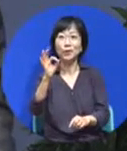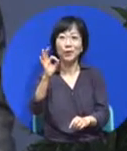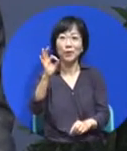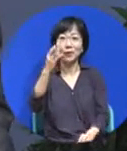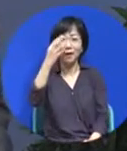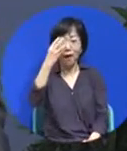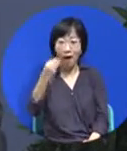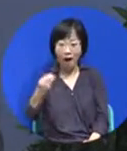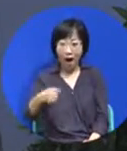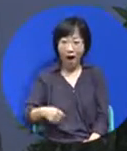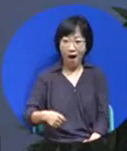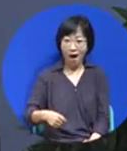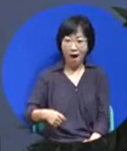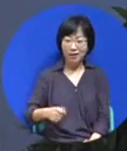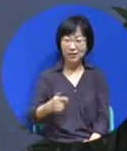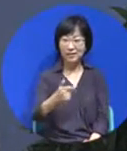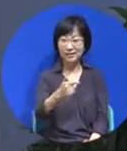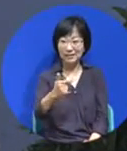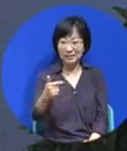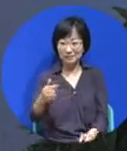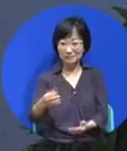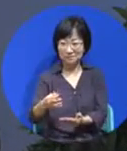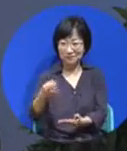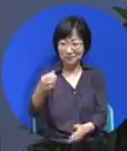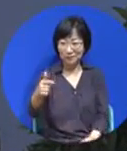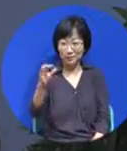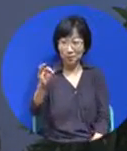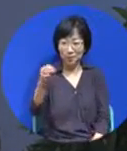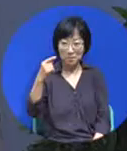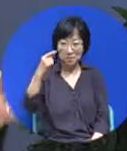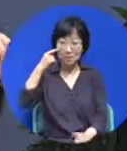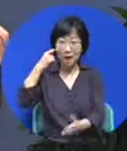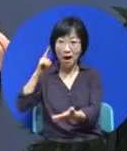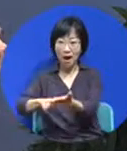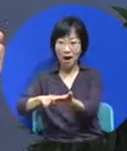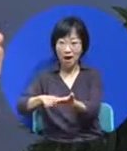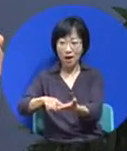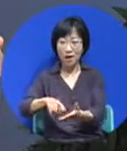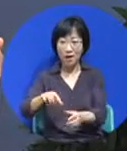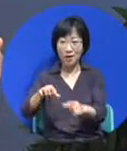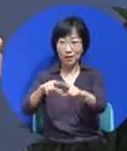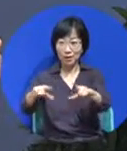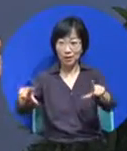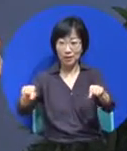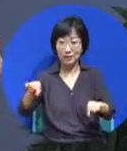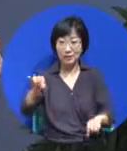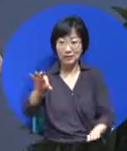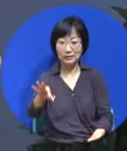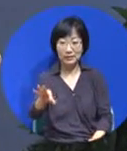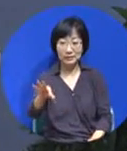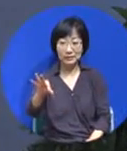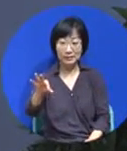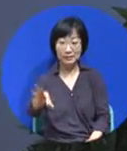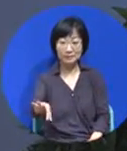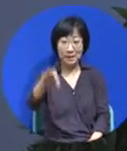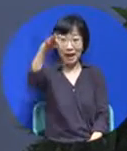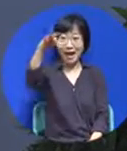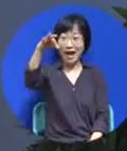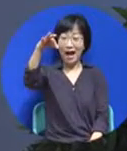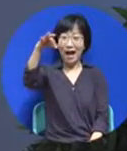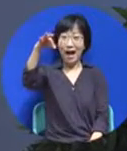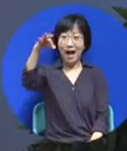found a bill that was in the largest amount back then. 그 돈을 딱 주었는데 그